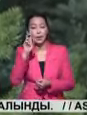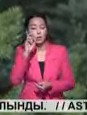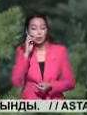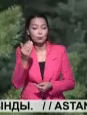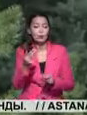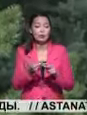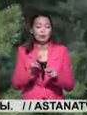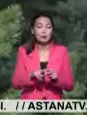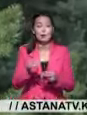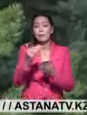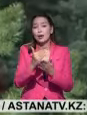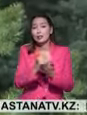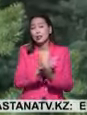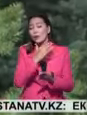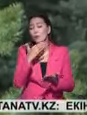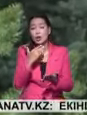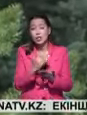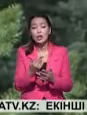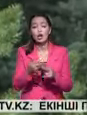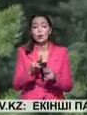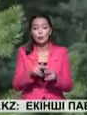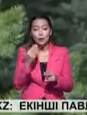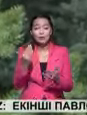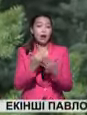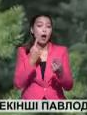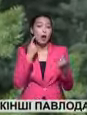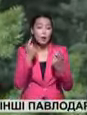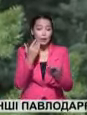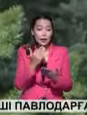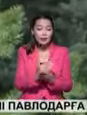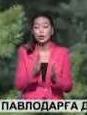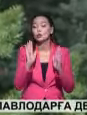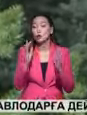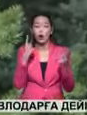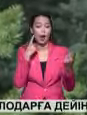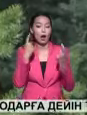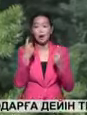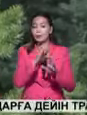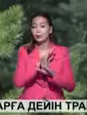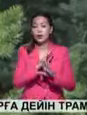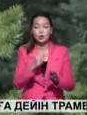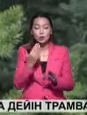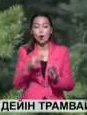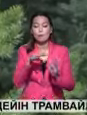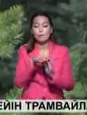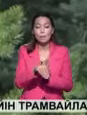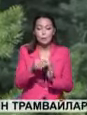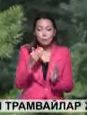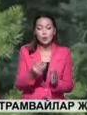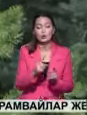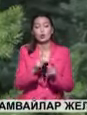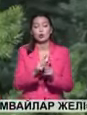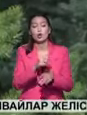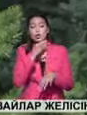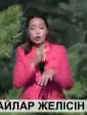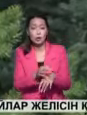сүймелдеу бағдарламалары бар, сол жөнінде ақпарат береміз. Тек қана ақпарат беріп қана қоймаймыз, сонымен қатар бизнес жоба жазғысы